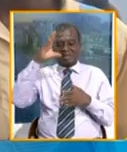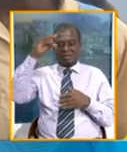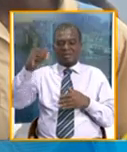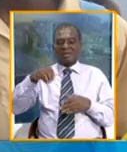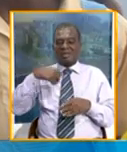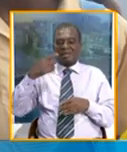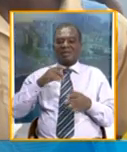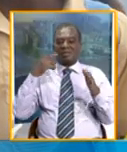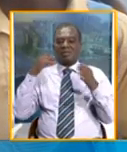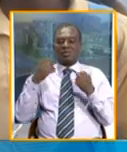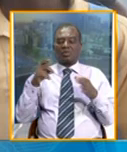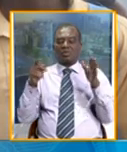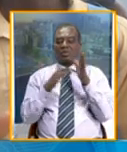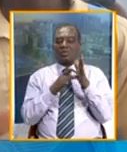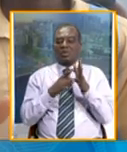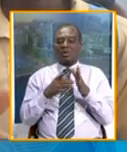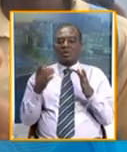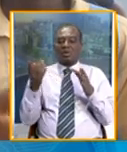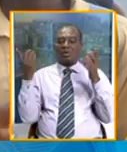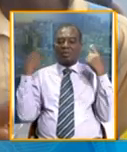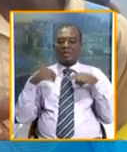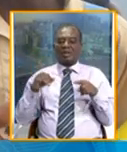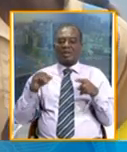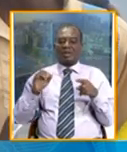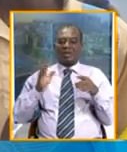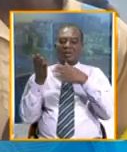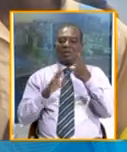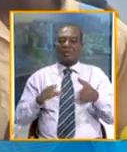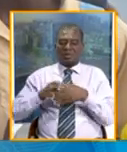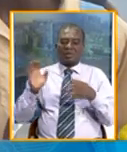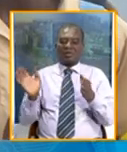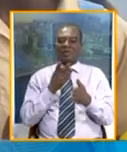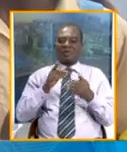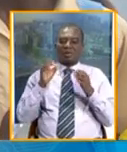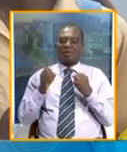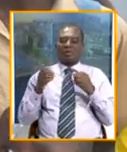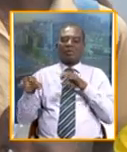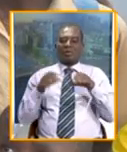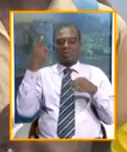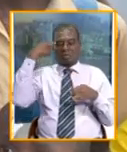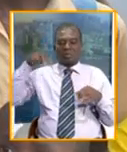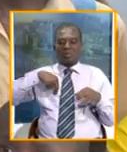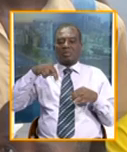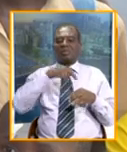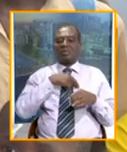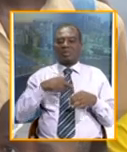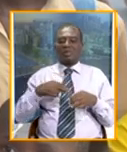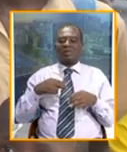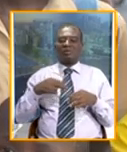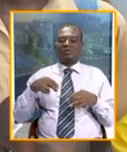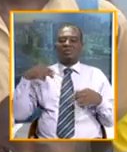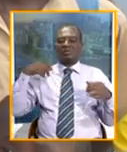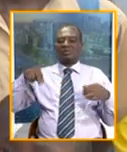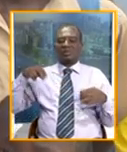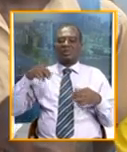qui nous a beaucoup marqué. Même pendant la mort de notre artiste, il a beaucoup fait pour nous. Donc, pour le voir partir, sincèrement, ça nous